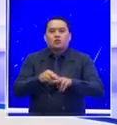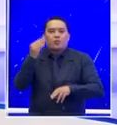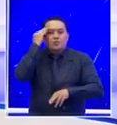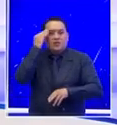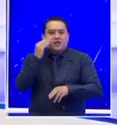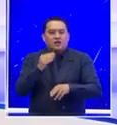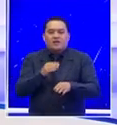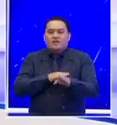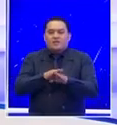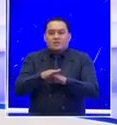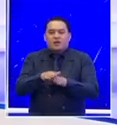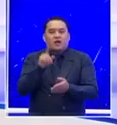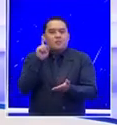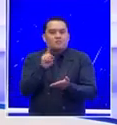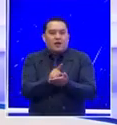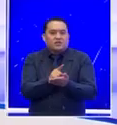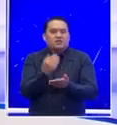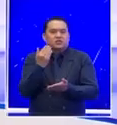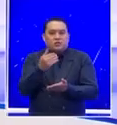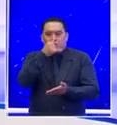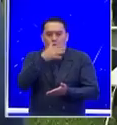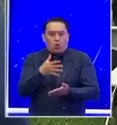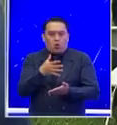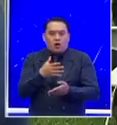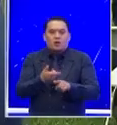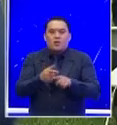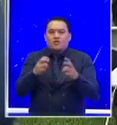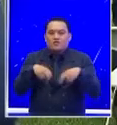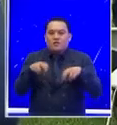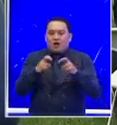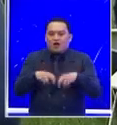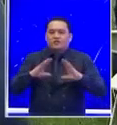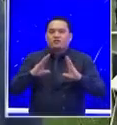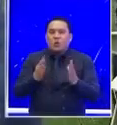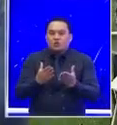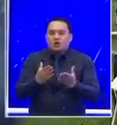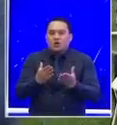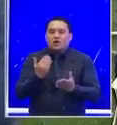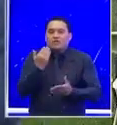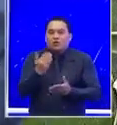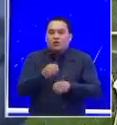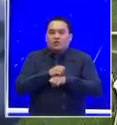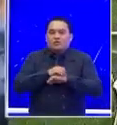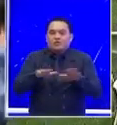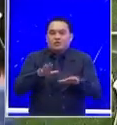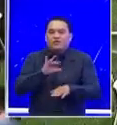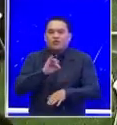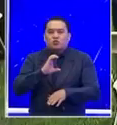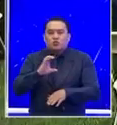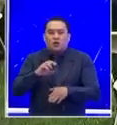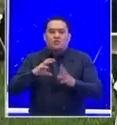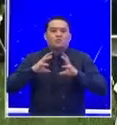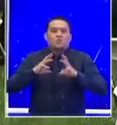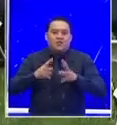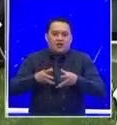не справилась с пандемией коронавируса. Трамп намерен выяснить роль ВОЗ в событиях, приведших к распространению вируса по